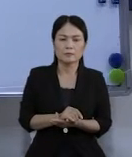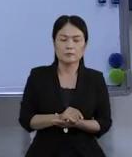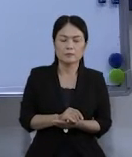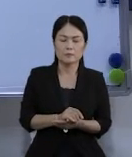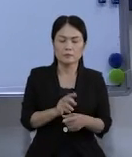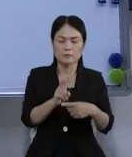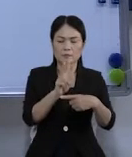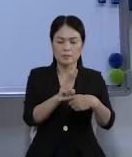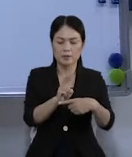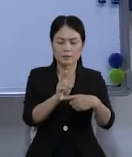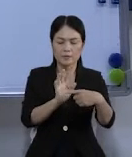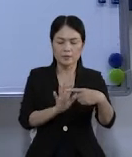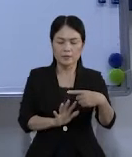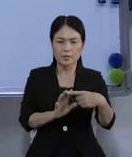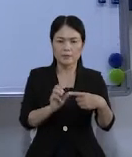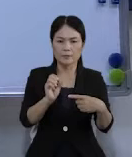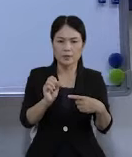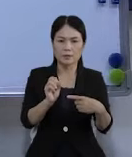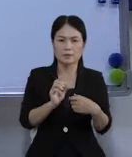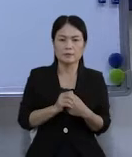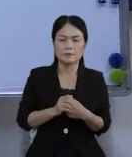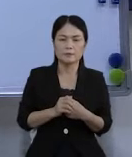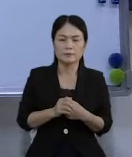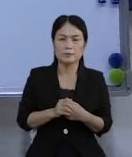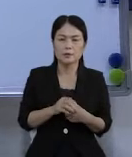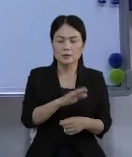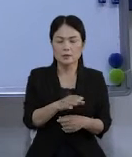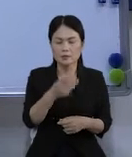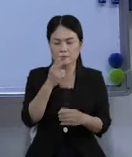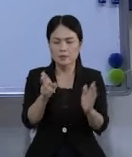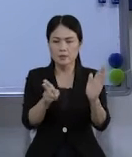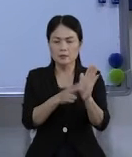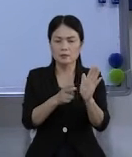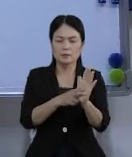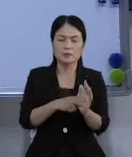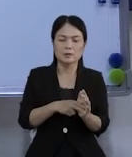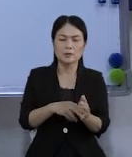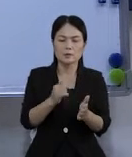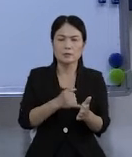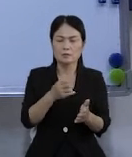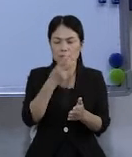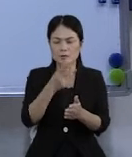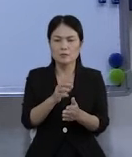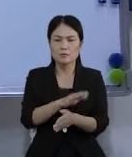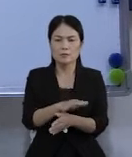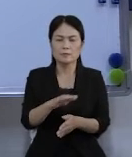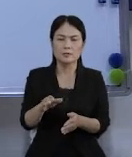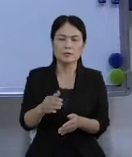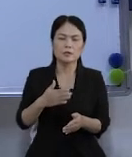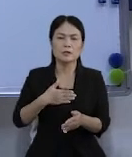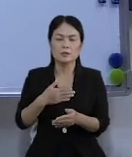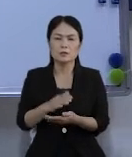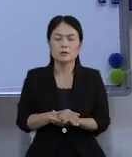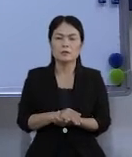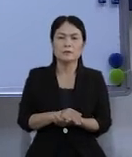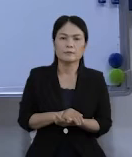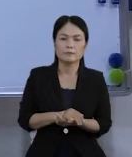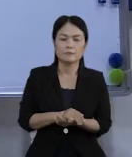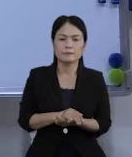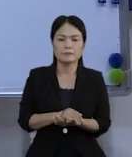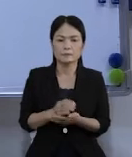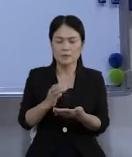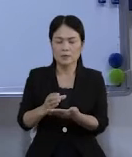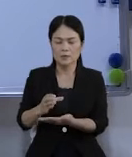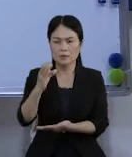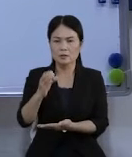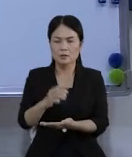pi phe pram lịt à lấy đầm bay ở con can tè khơi chứ ba nè sủa mơ nè khâu nắng cu à chấm này này cay ní